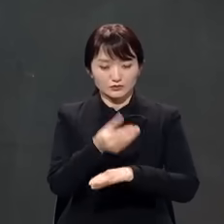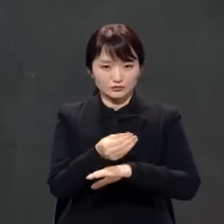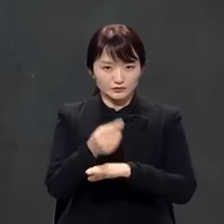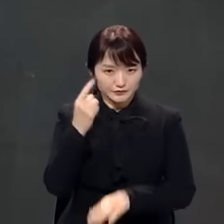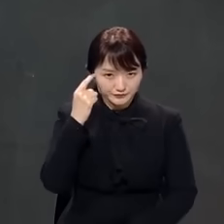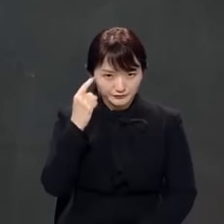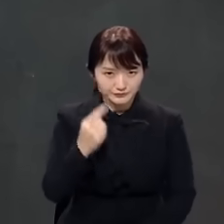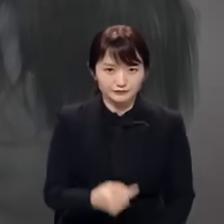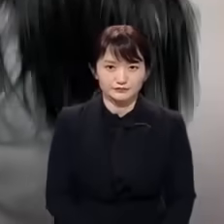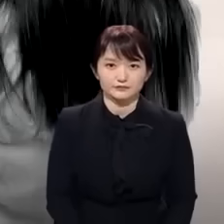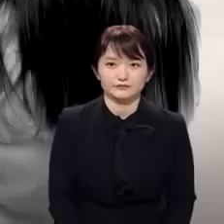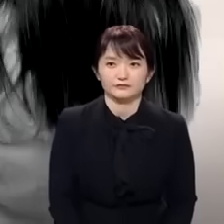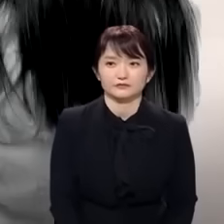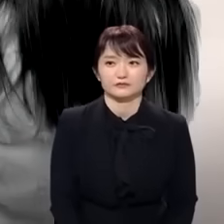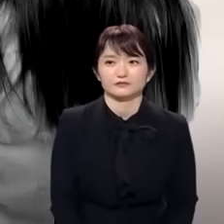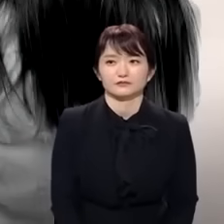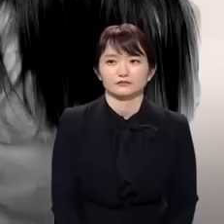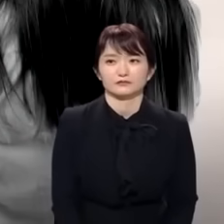들어보시죠.